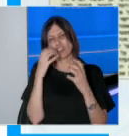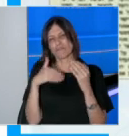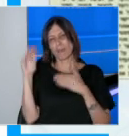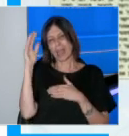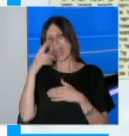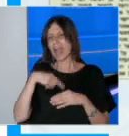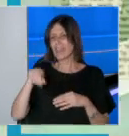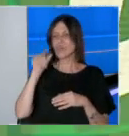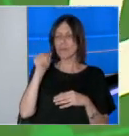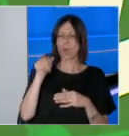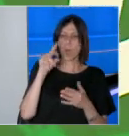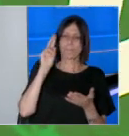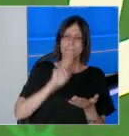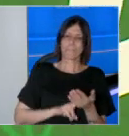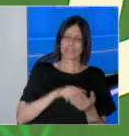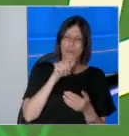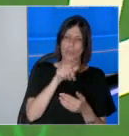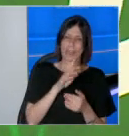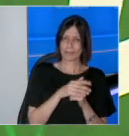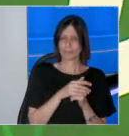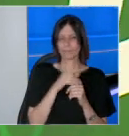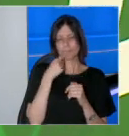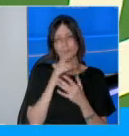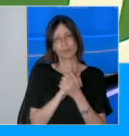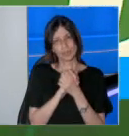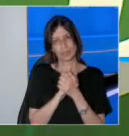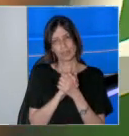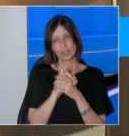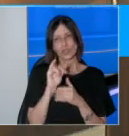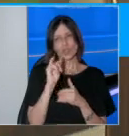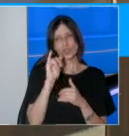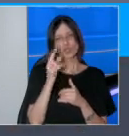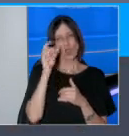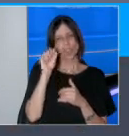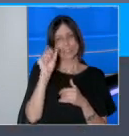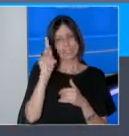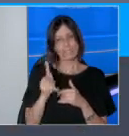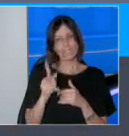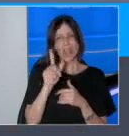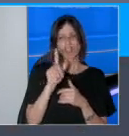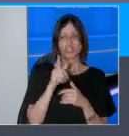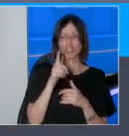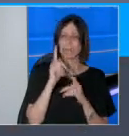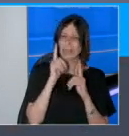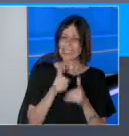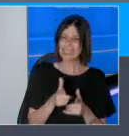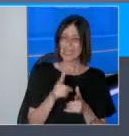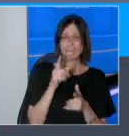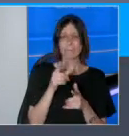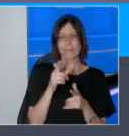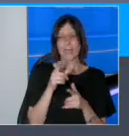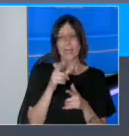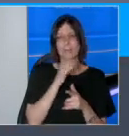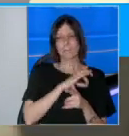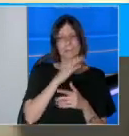כאן בזכותכם. נגיד עכשיו שלום ליוסף לשץ, פרטיזן ולוחם בברית המועצות,